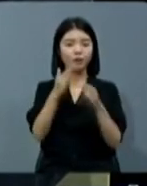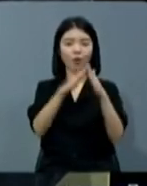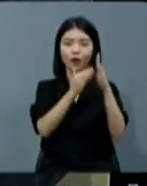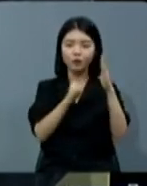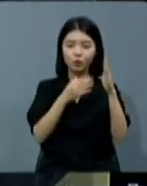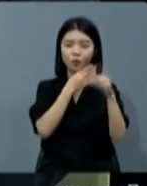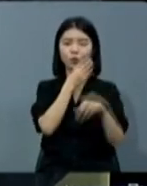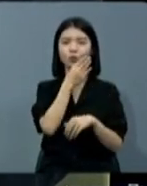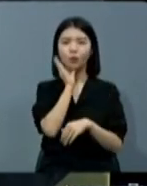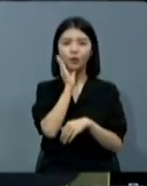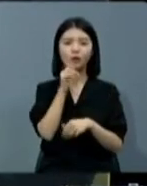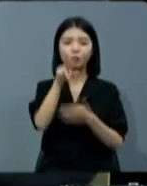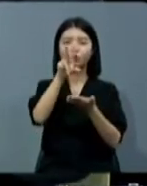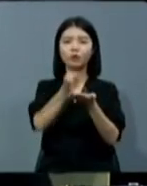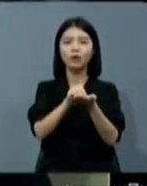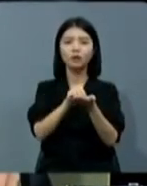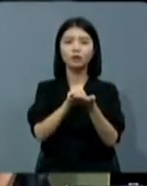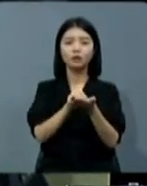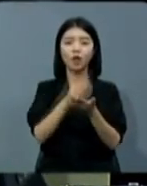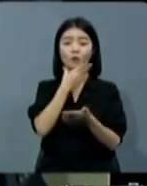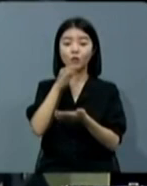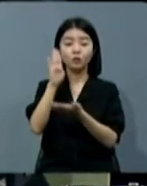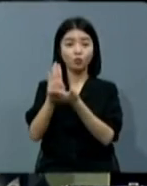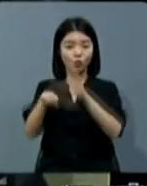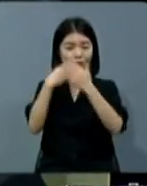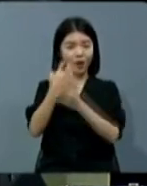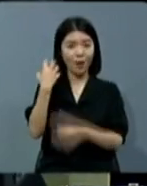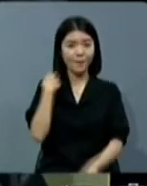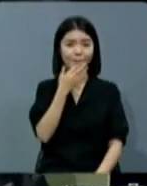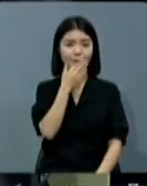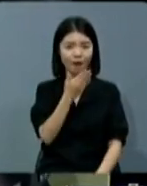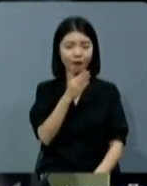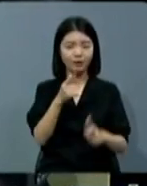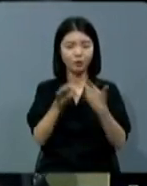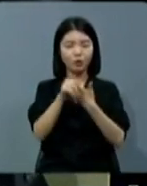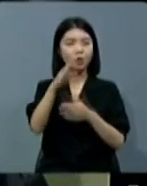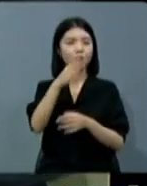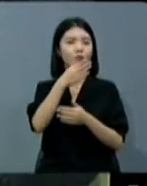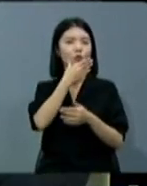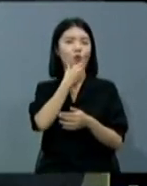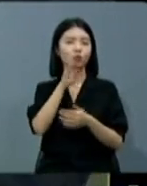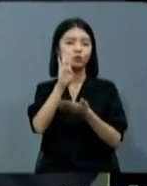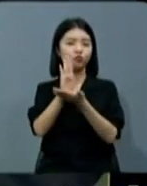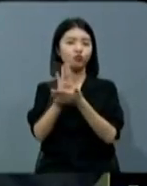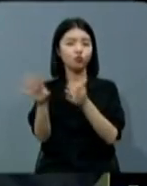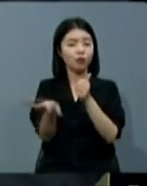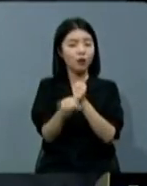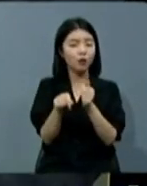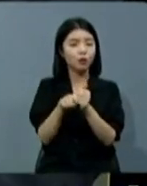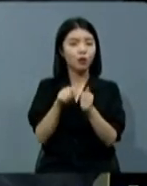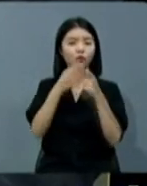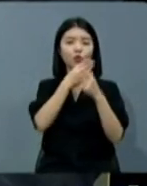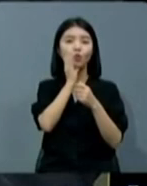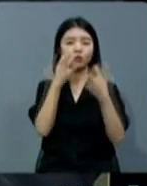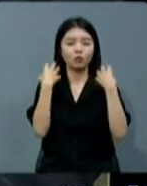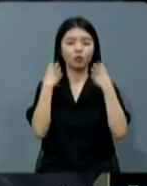노인 이런 문제를 복지부로 다 감당할 수 있을지 아니면 복지부 산하라도 노인복지청을 별도로